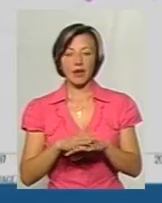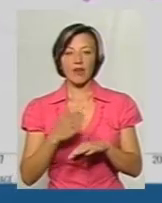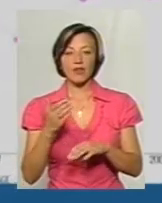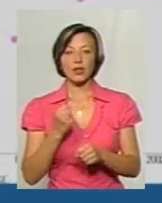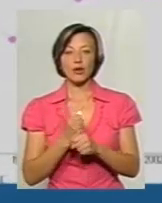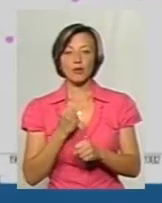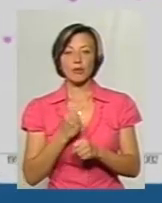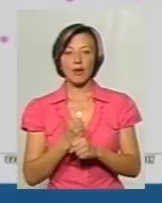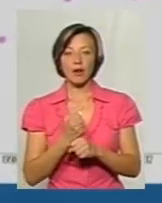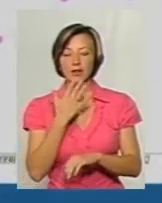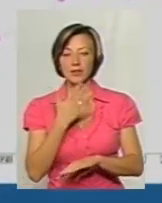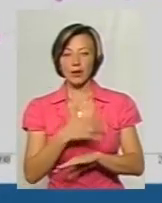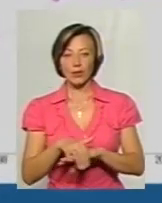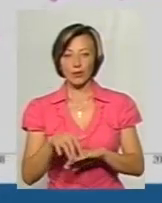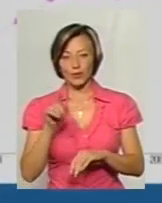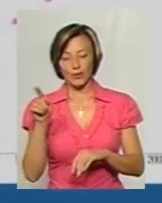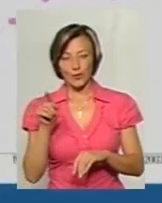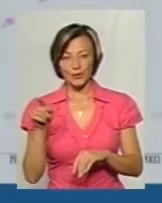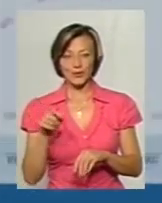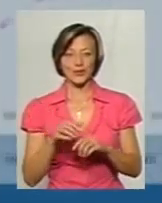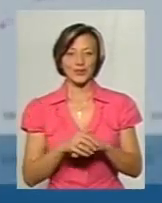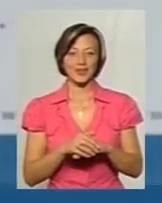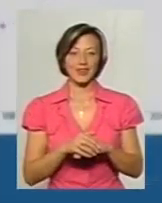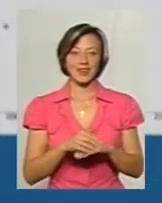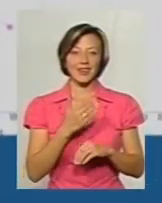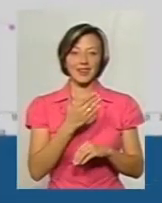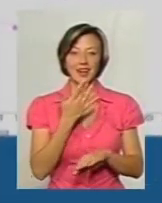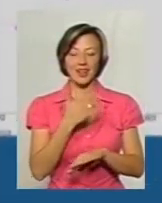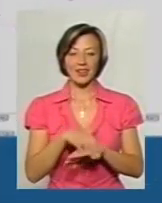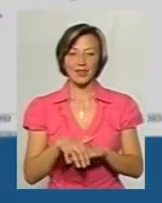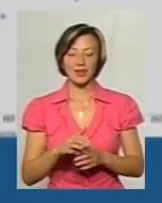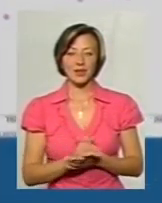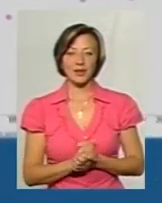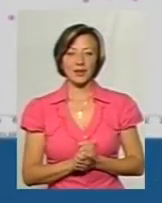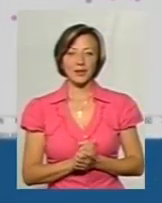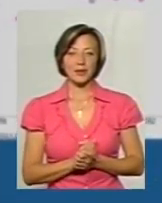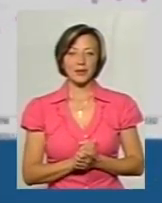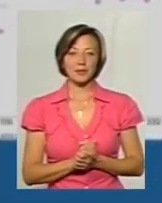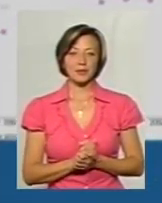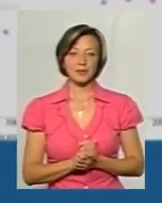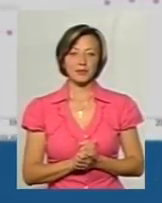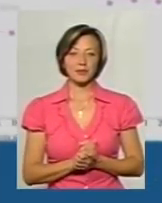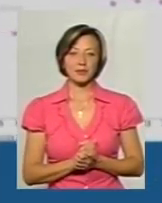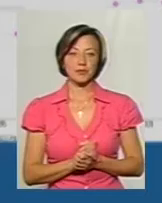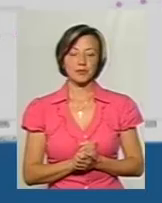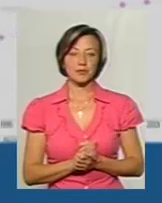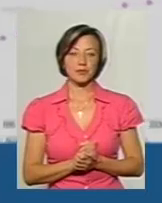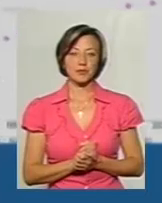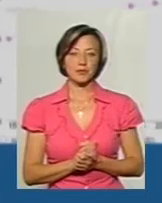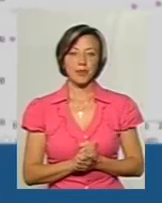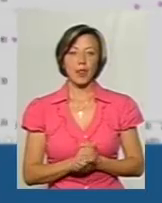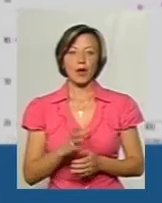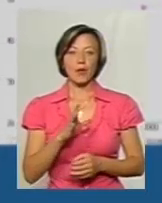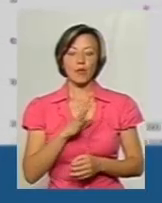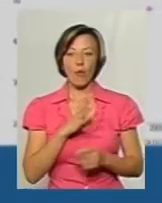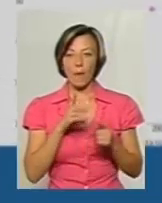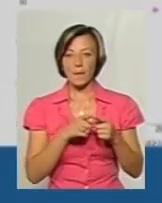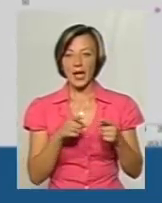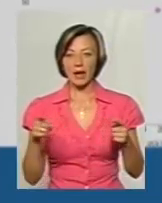Вони показали за кордону. Так, робили, але дивіться, в нас показує, в нас йде мова про те, що в нас був все-таки